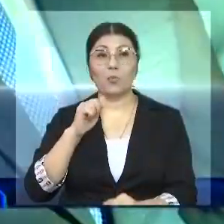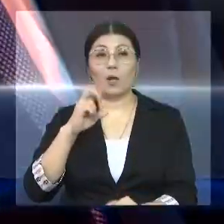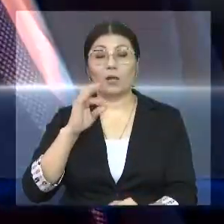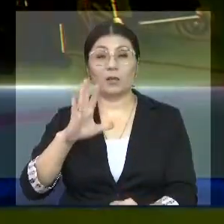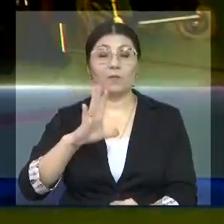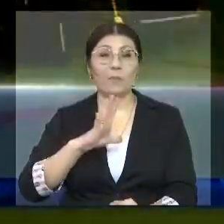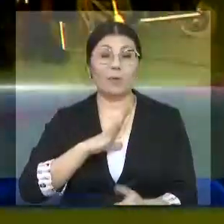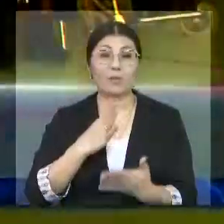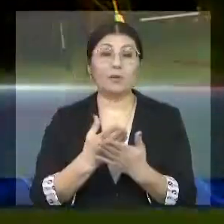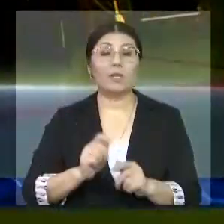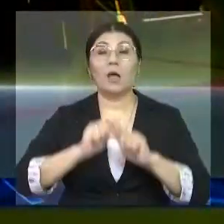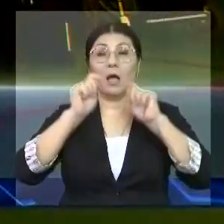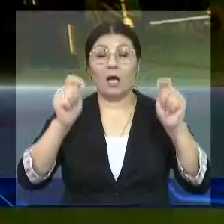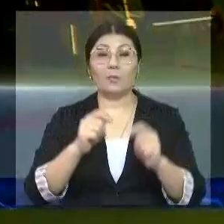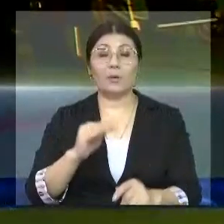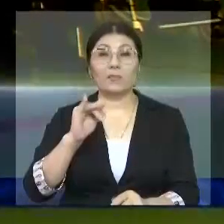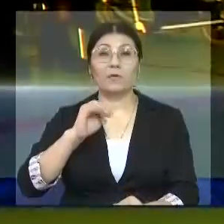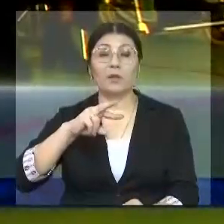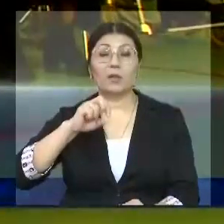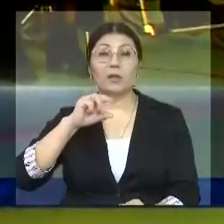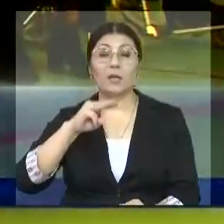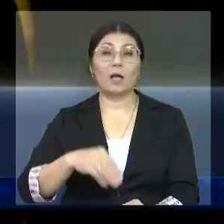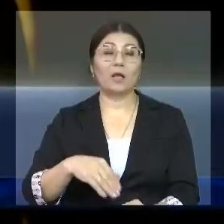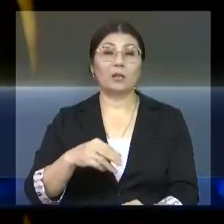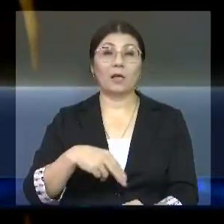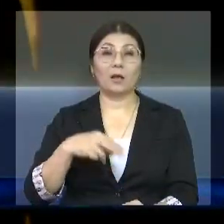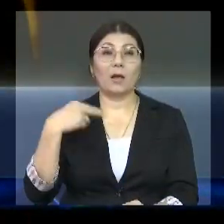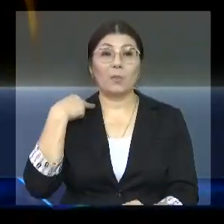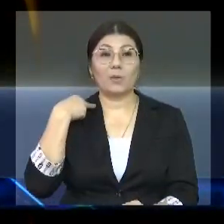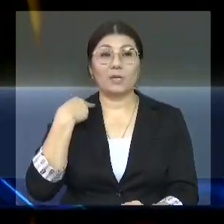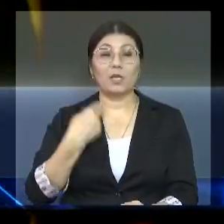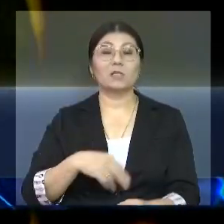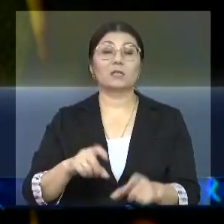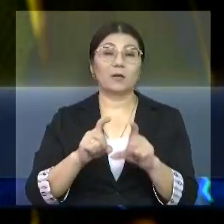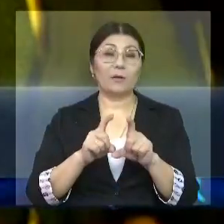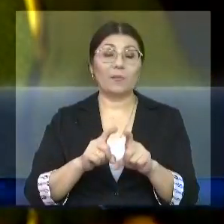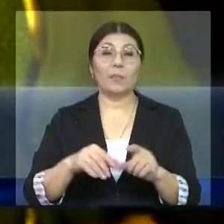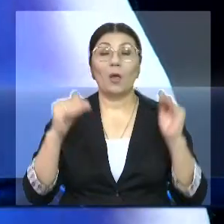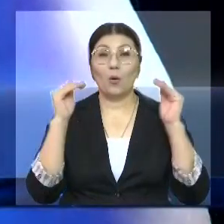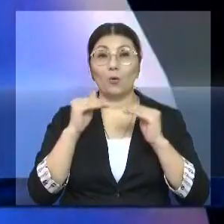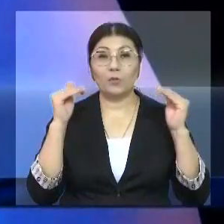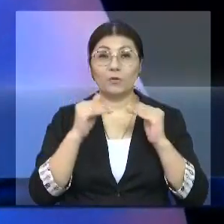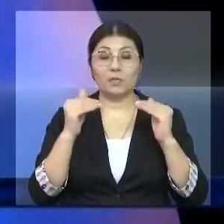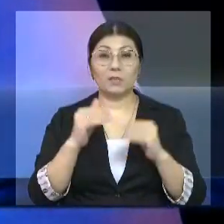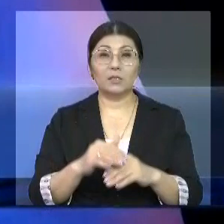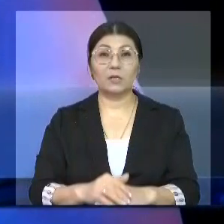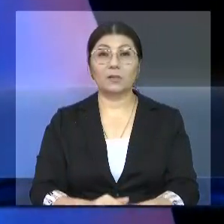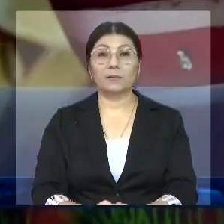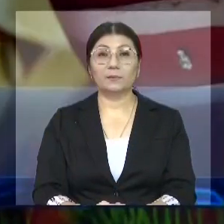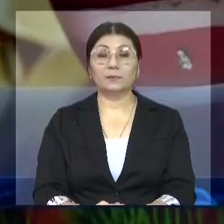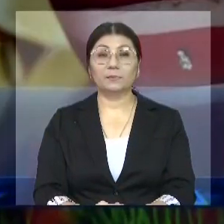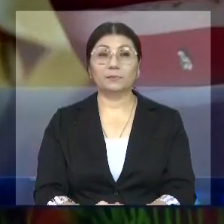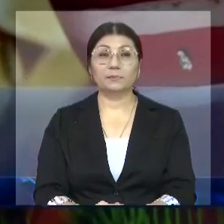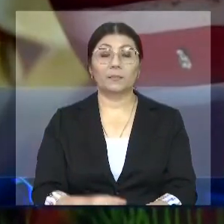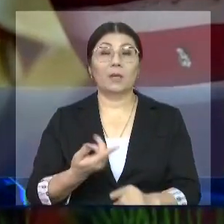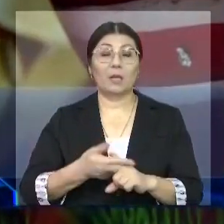открыт филиал британского университета Heriot Watt. Это его третье представительство в мире после Объединенных Арабских Эмиратов и Малайзии.